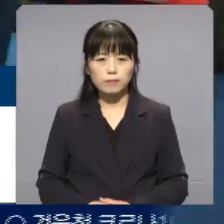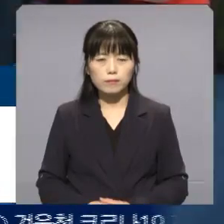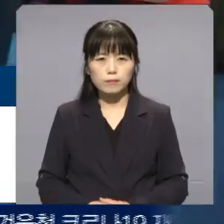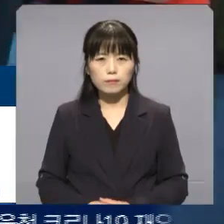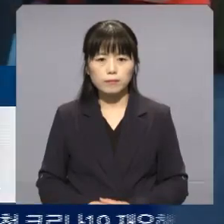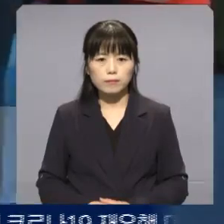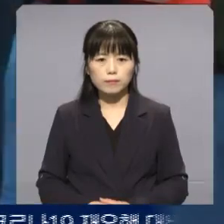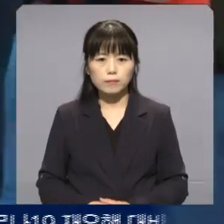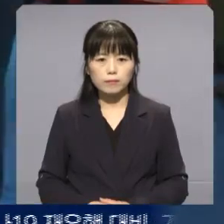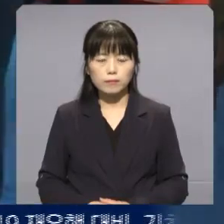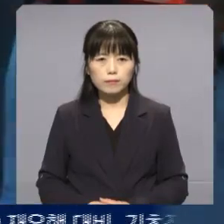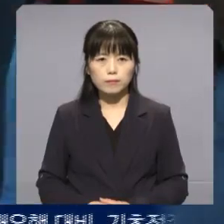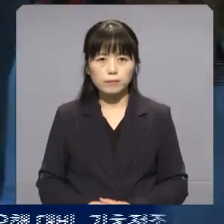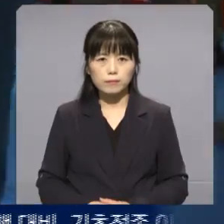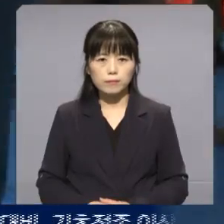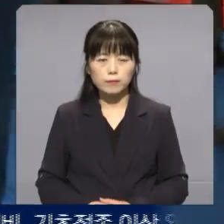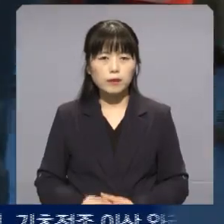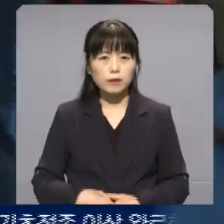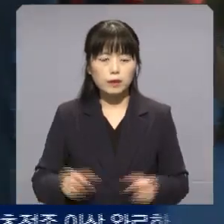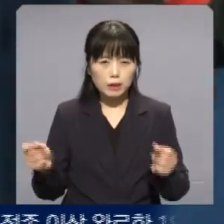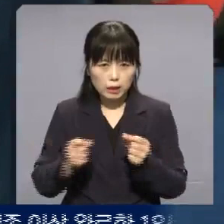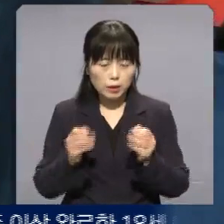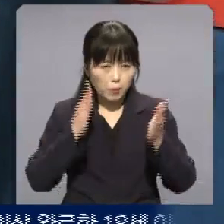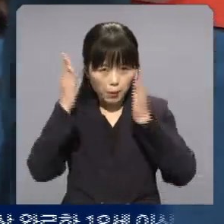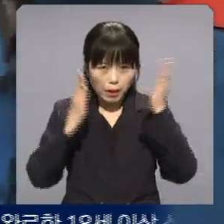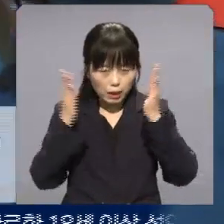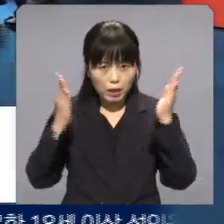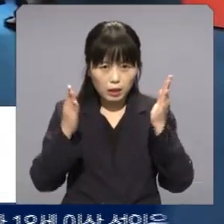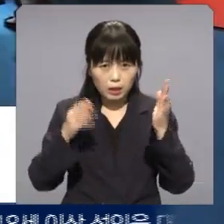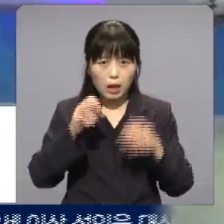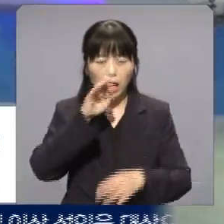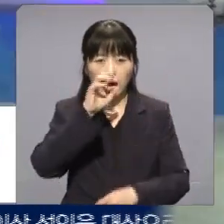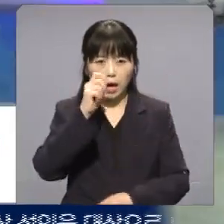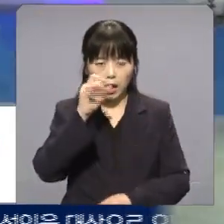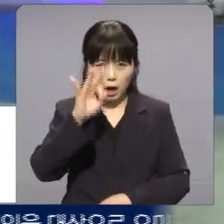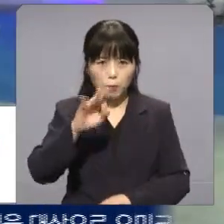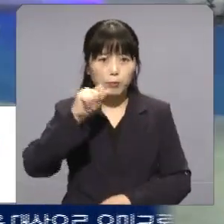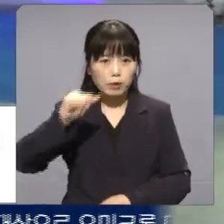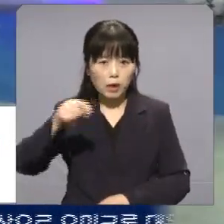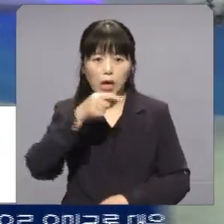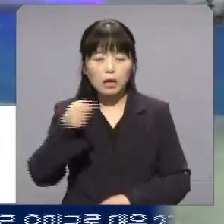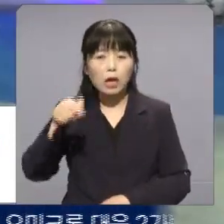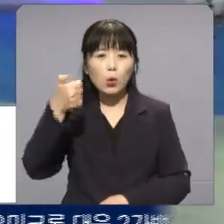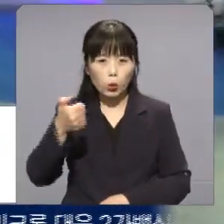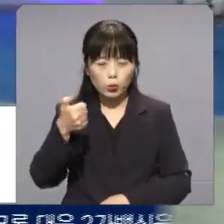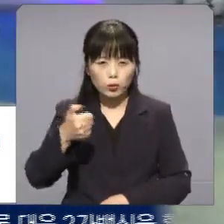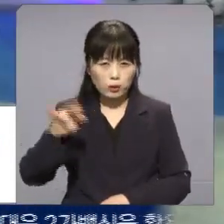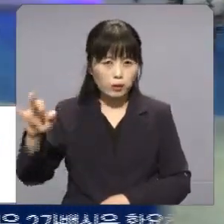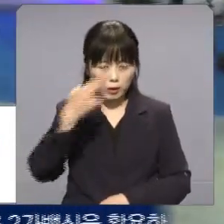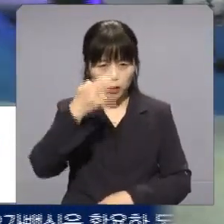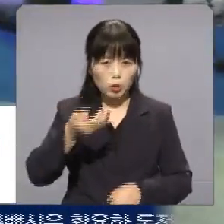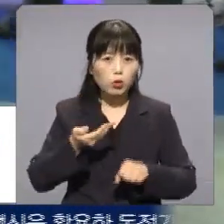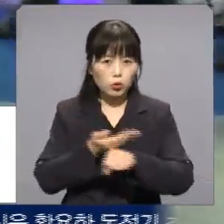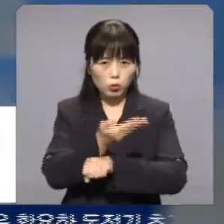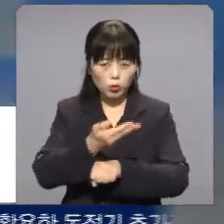need. 인근 말레이시아로의 FA-50 수출 전망에도 청신호가 켜졌습니다.